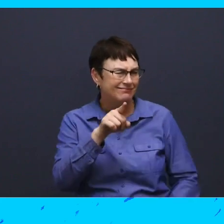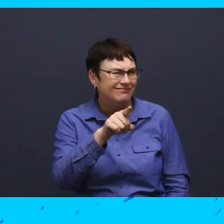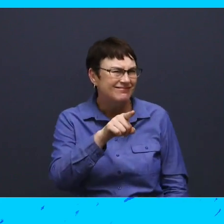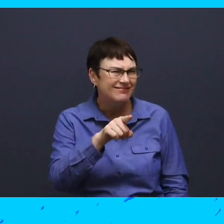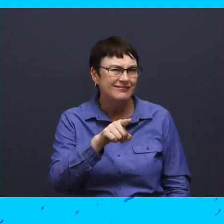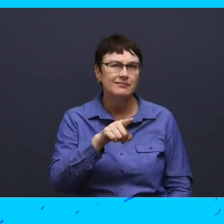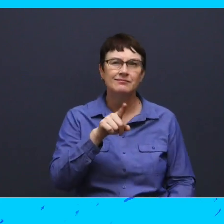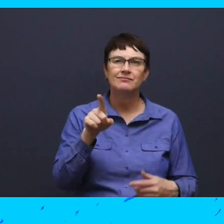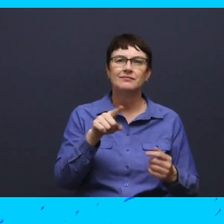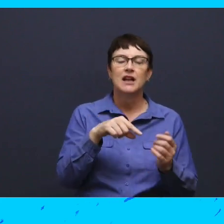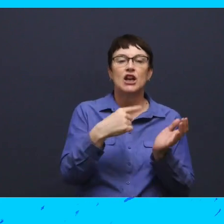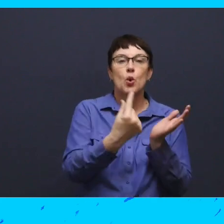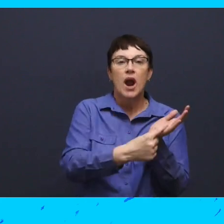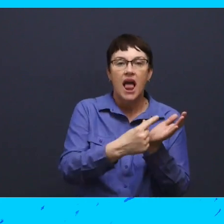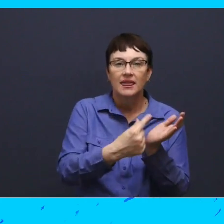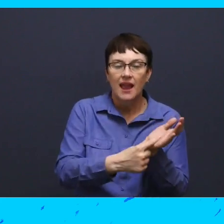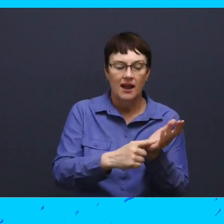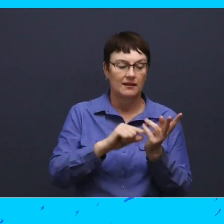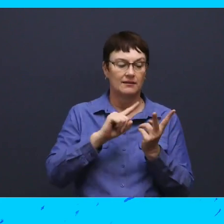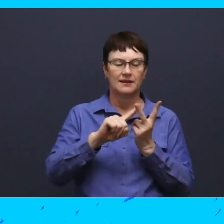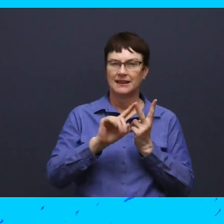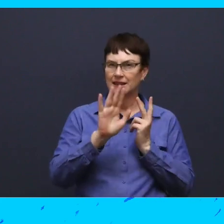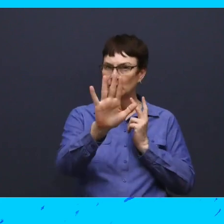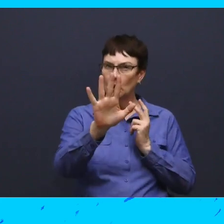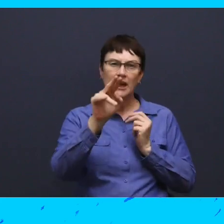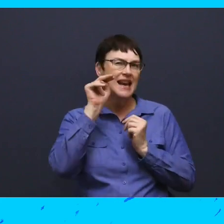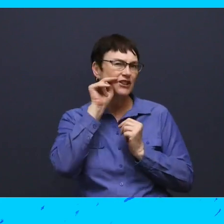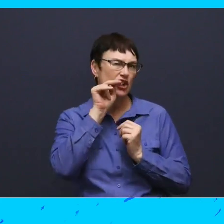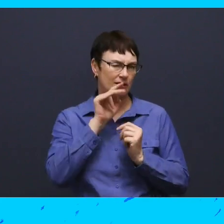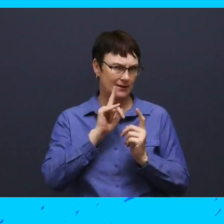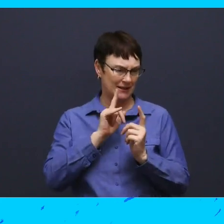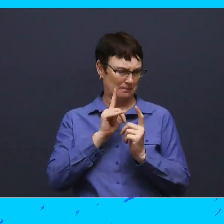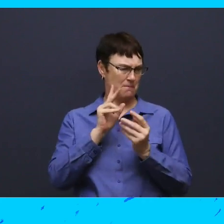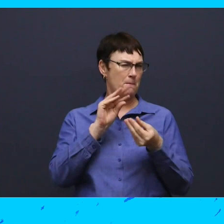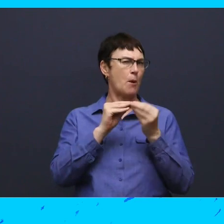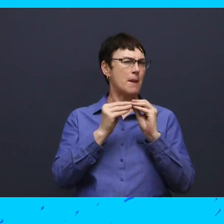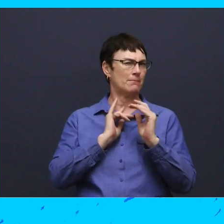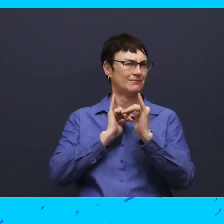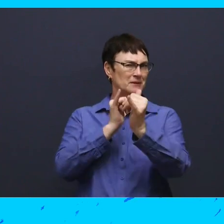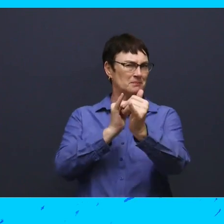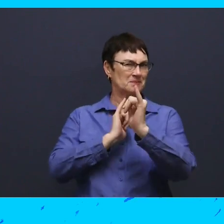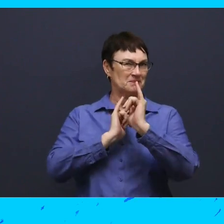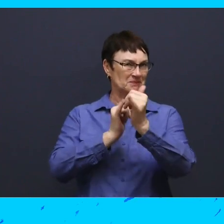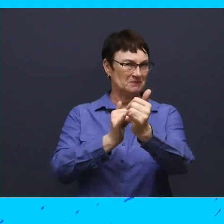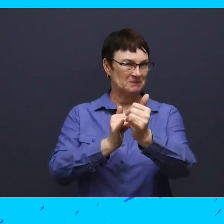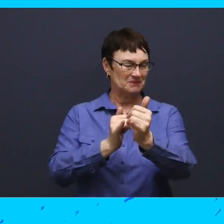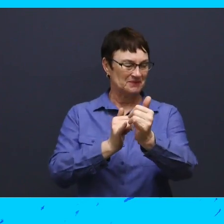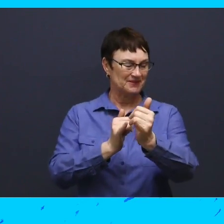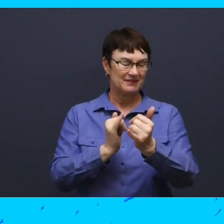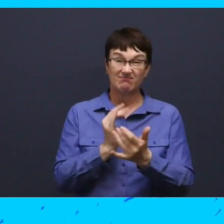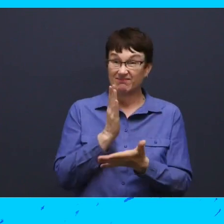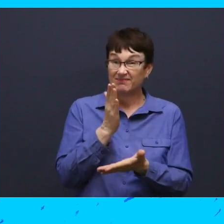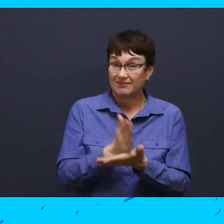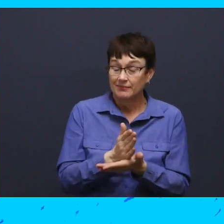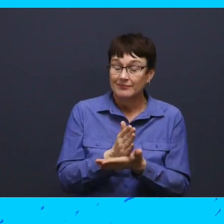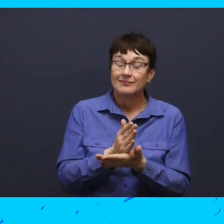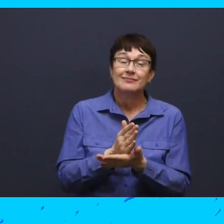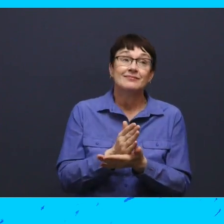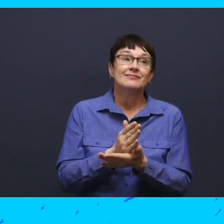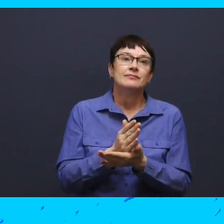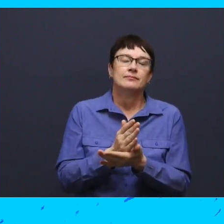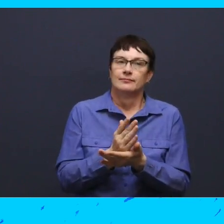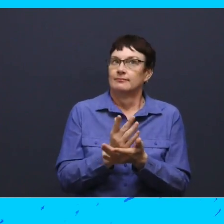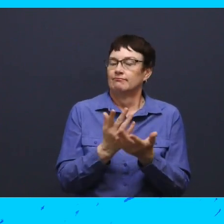similaires entre Ouganda, Nigeria et les Indes. Le problème, les défis sont les